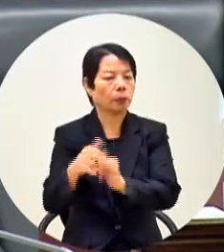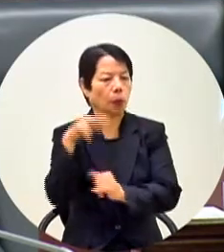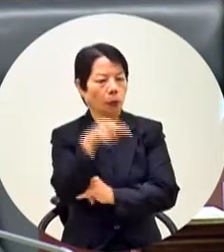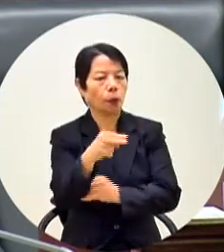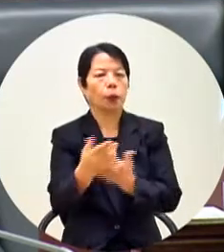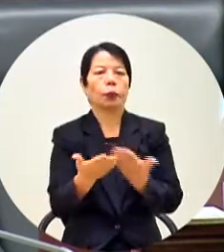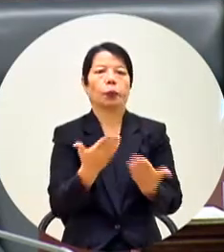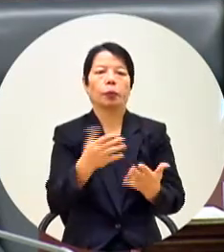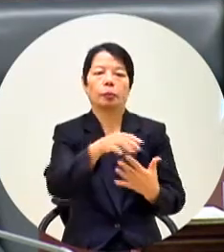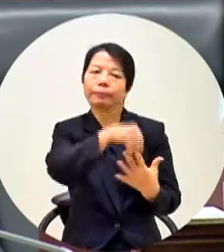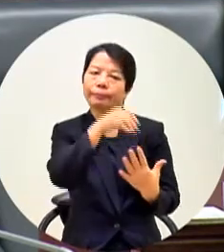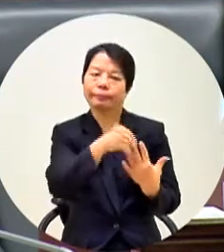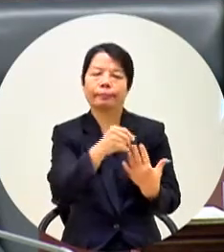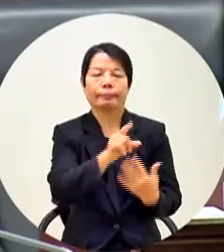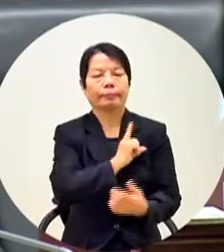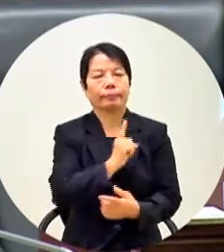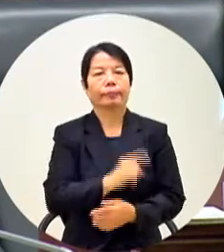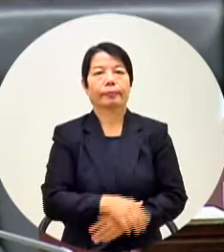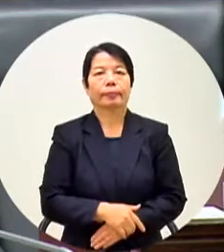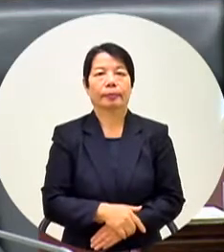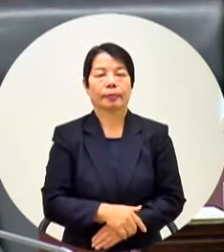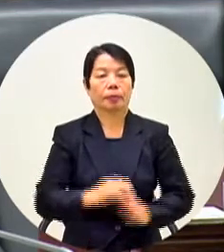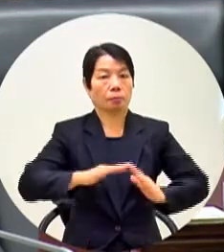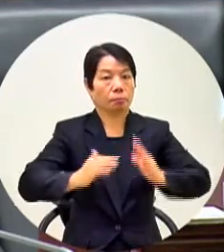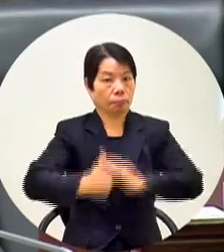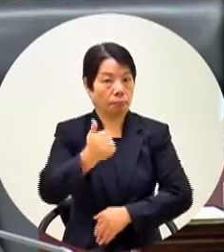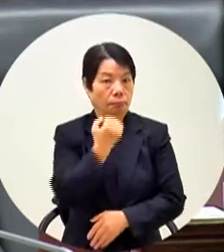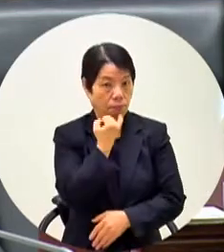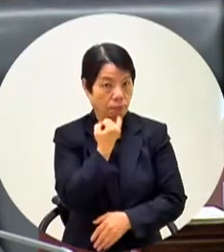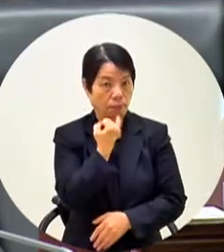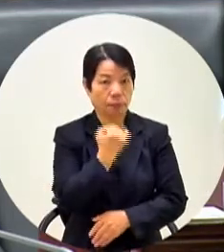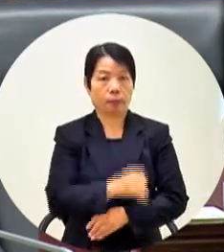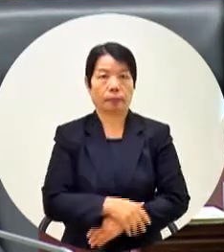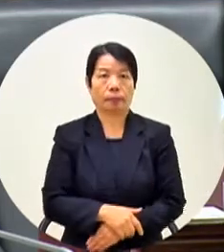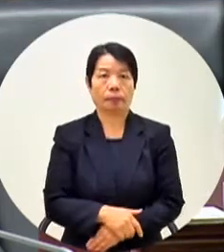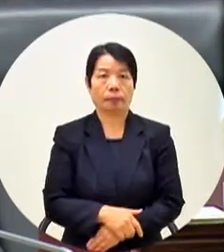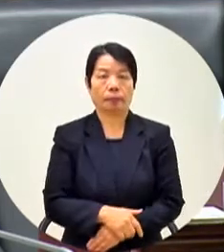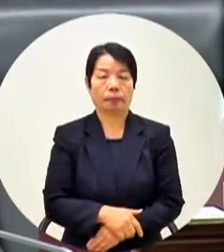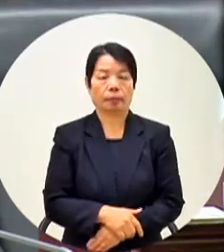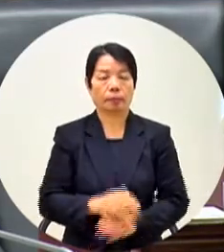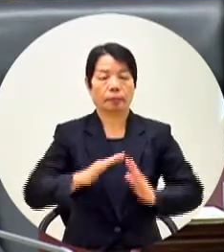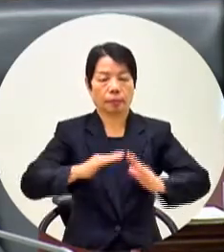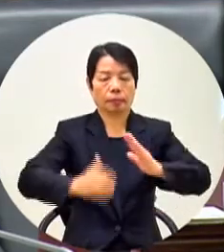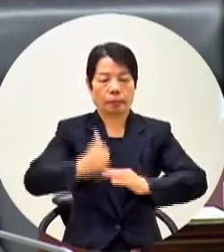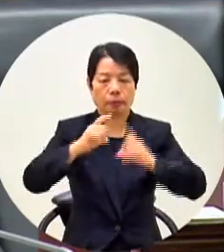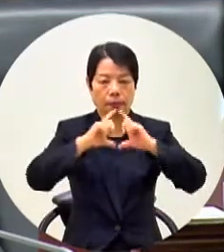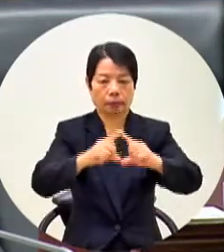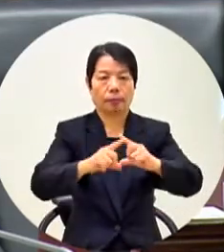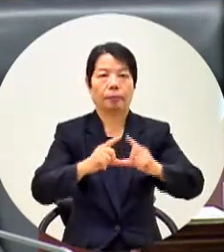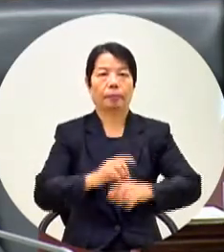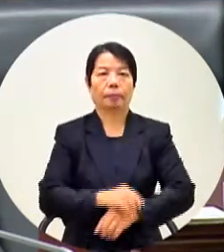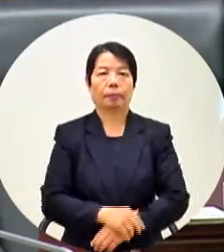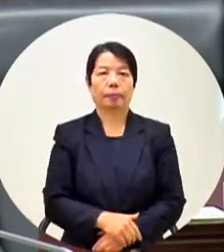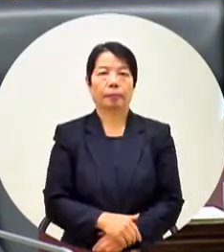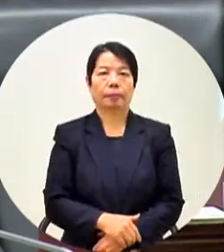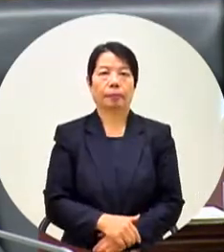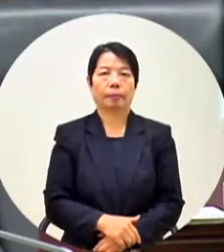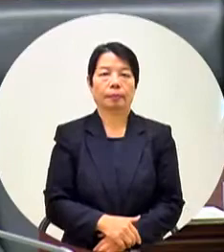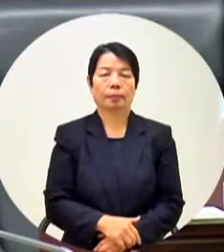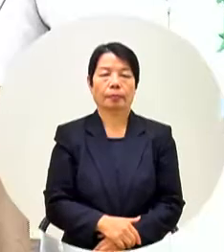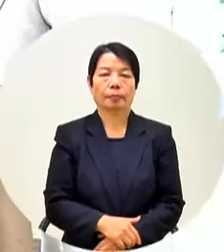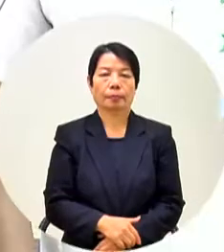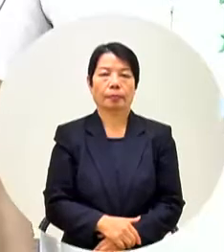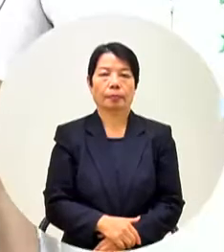选择。市长，咱安尼做会到未？哦，你回答一下好无？ 市长，请答复。 议长，谢